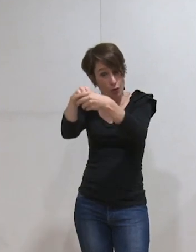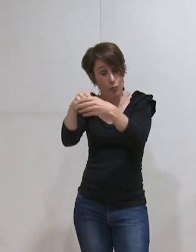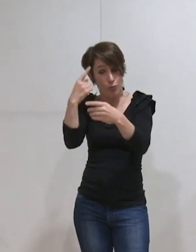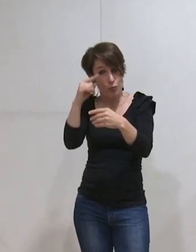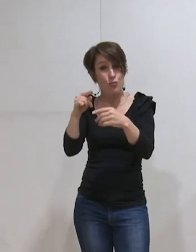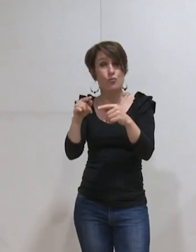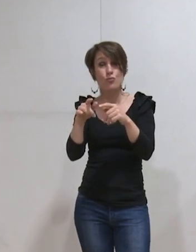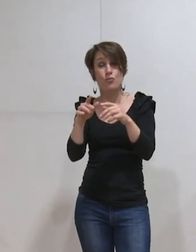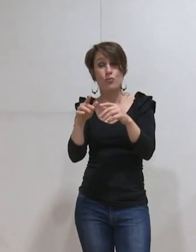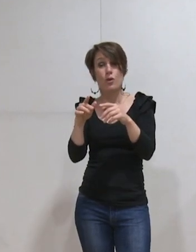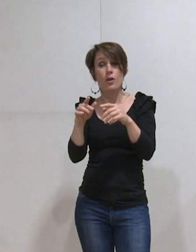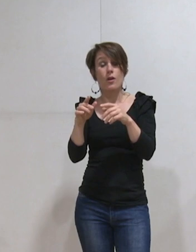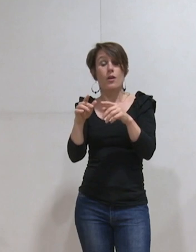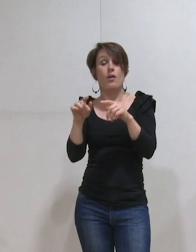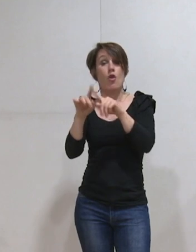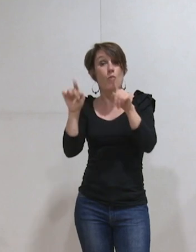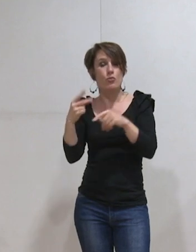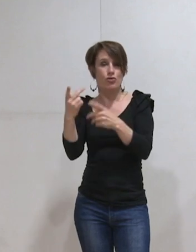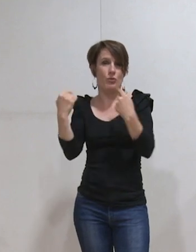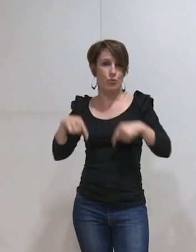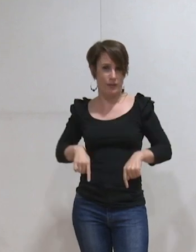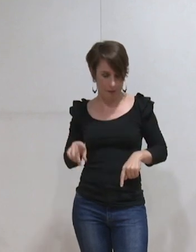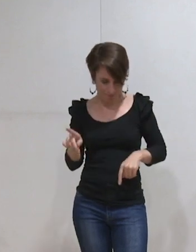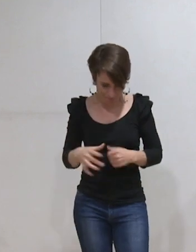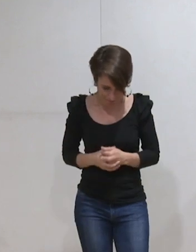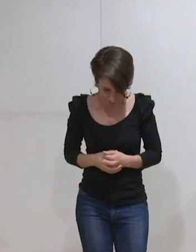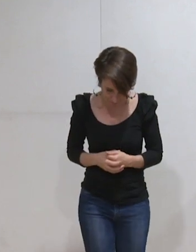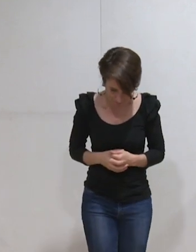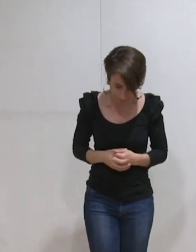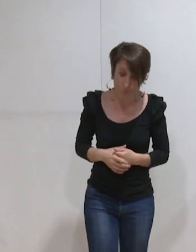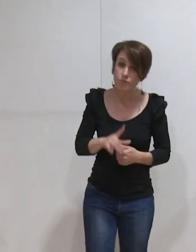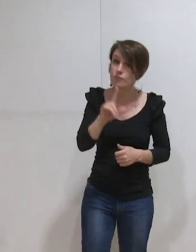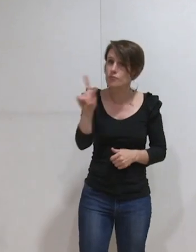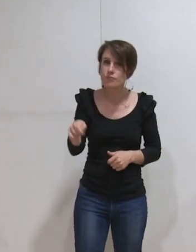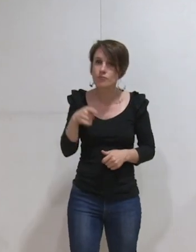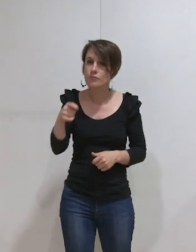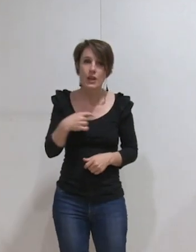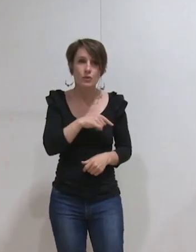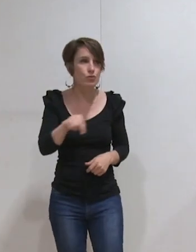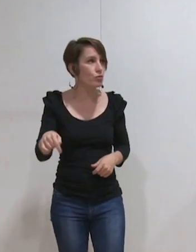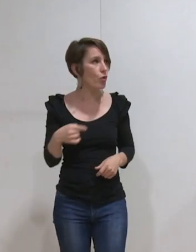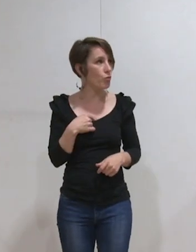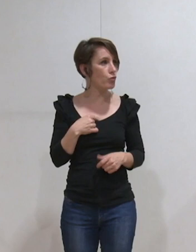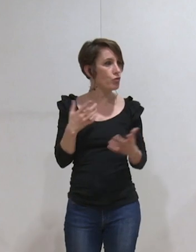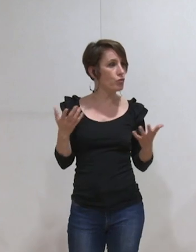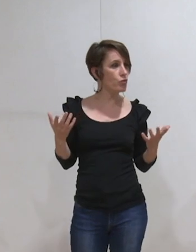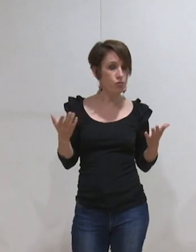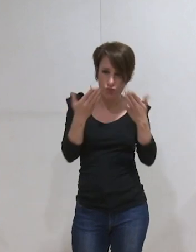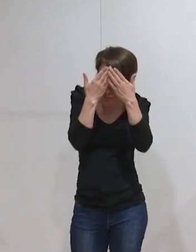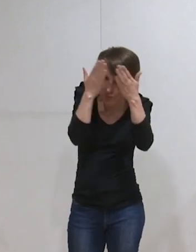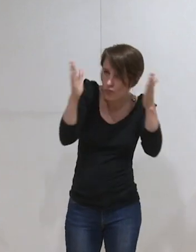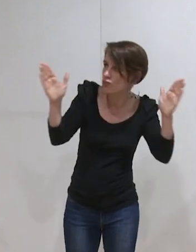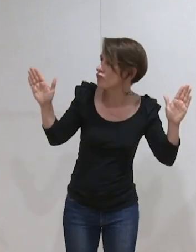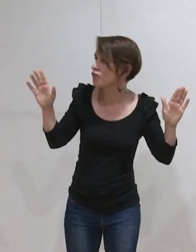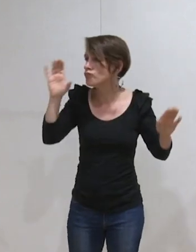l'État donc évidemment nous sommes ouverts à l'ensemble de ces évolutions et de ces